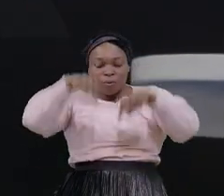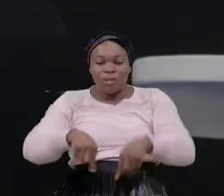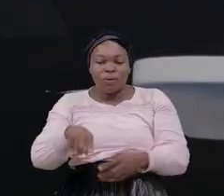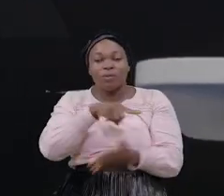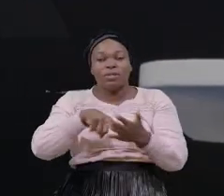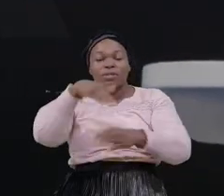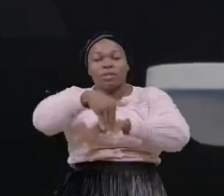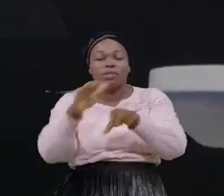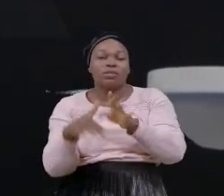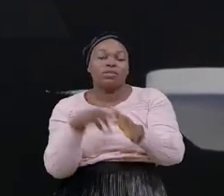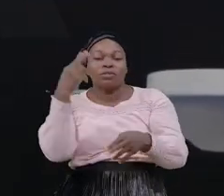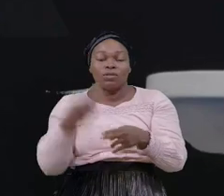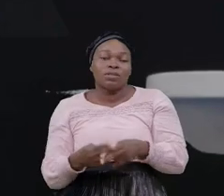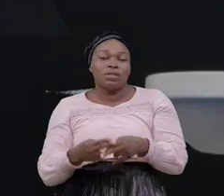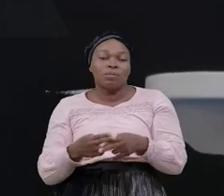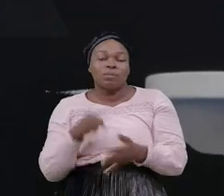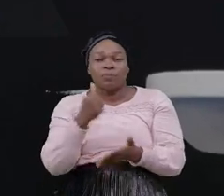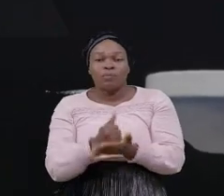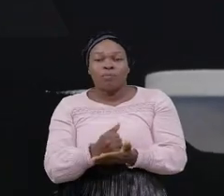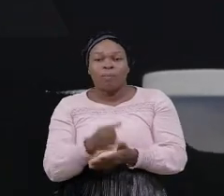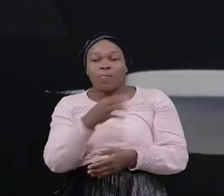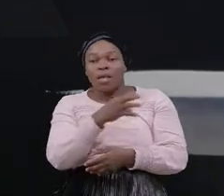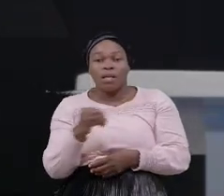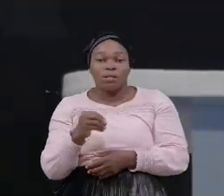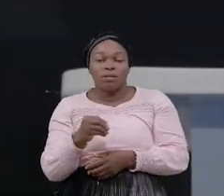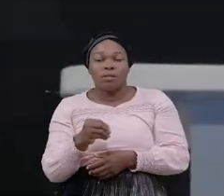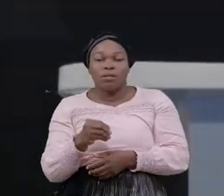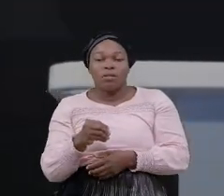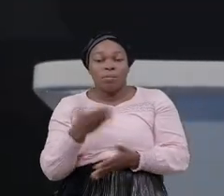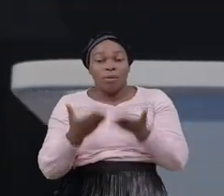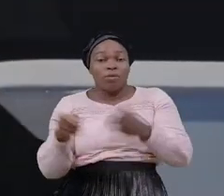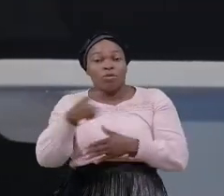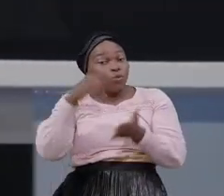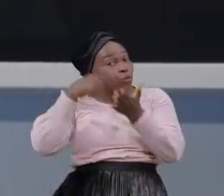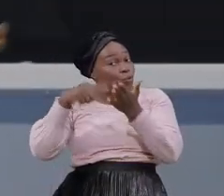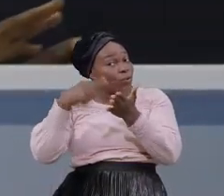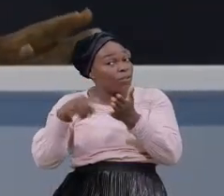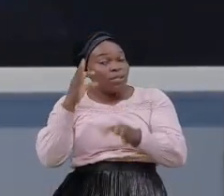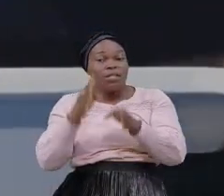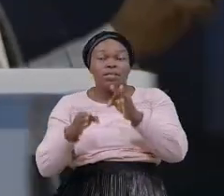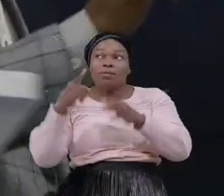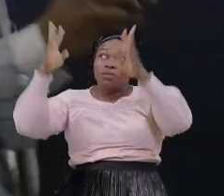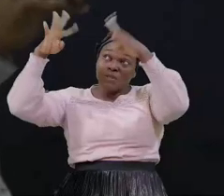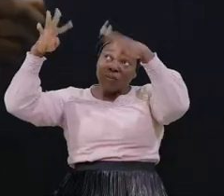soir sur tout le monde. Vous voyez, je suis sûr que vous le savez. Lorsque la pluie tombe,